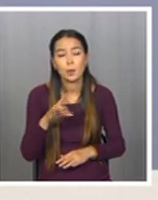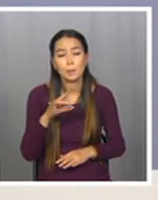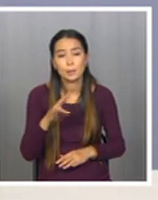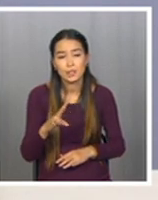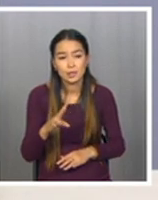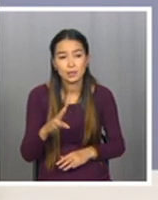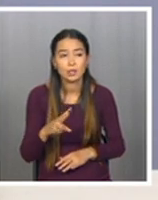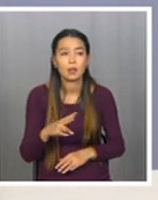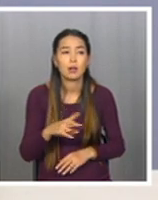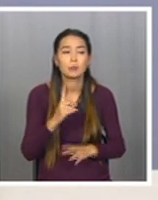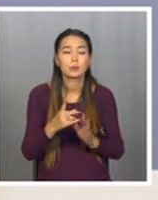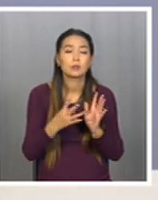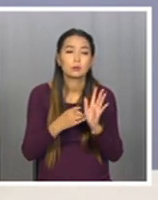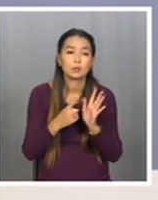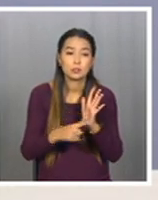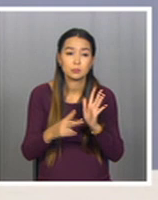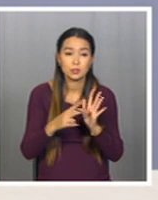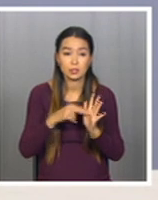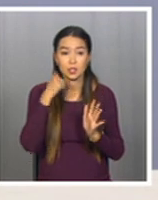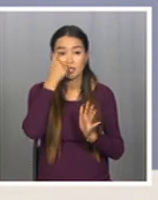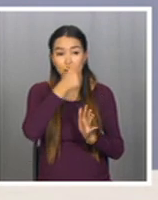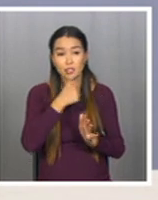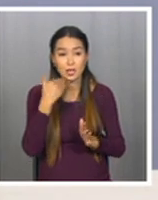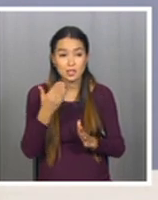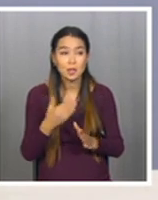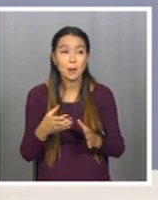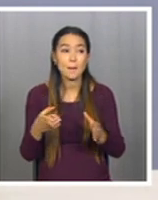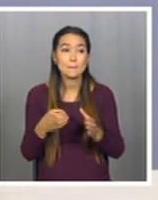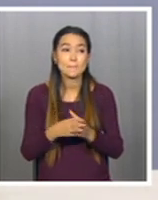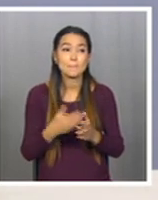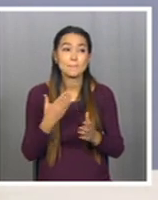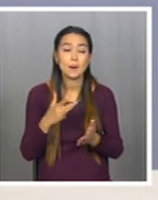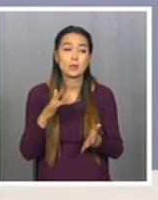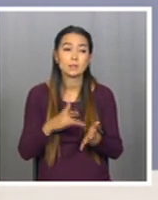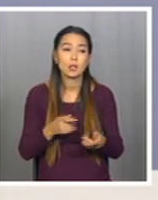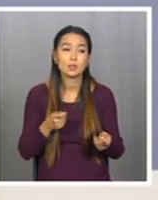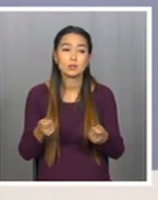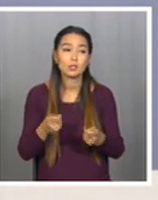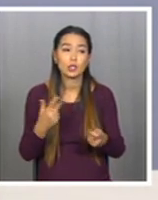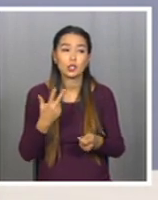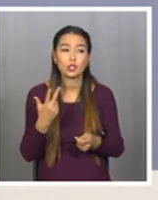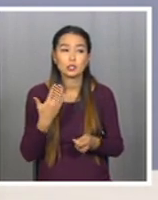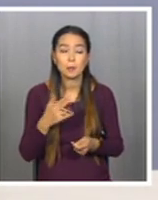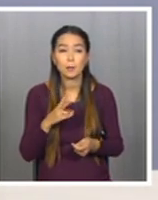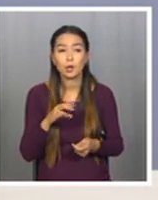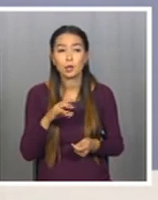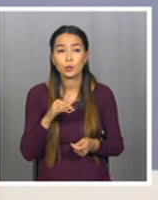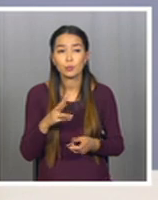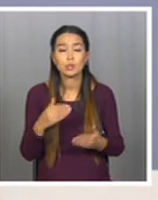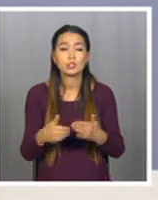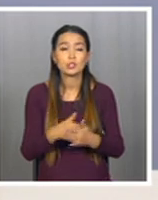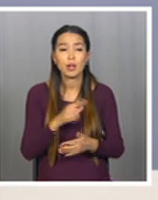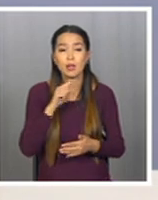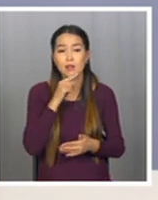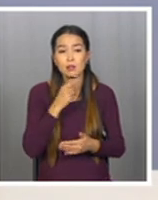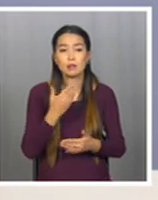1978 жылы Қытай Халық Коммунистік партиясының орталық комитетінің үшінші пленумінде сөз сөйлеп, жаңа экономикалардың кезеңі